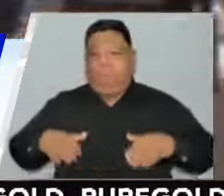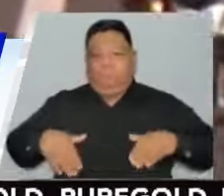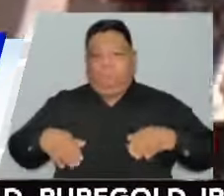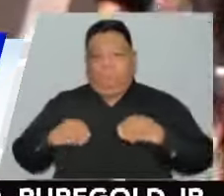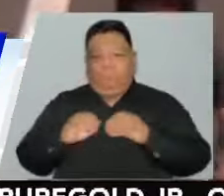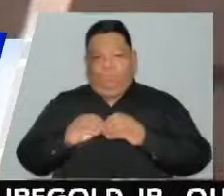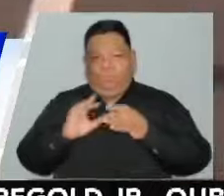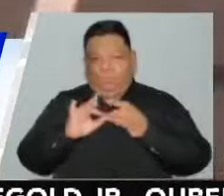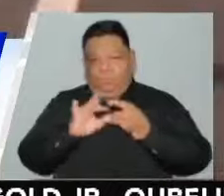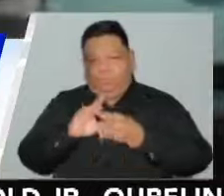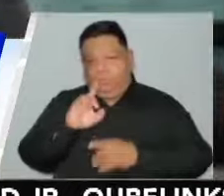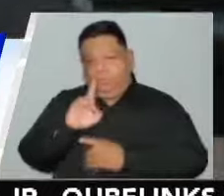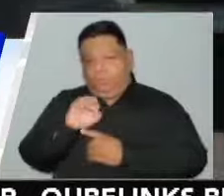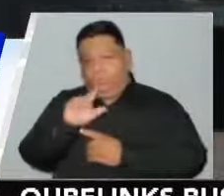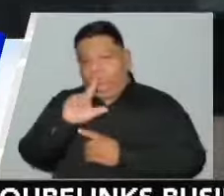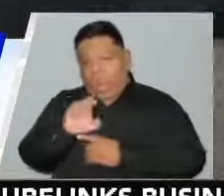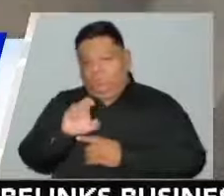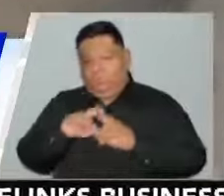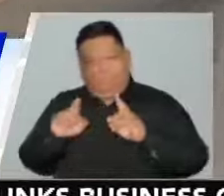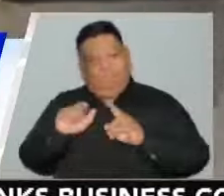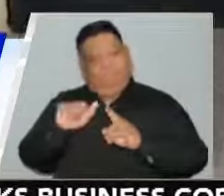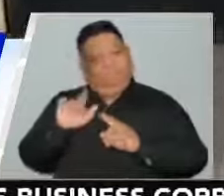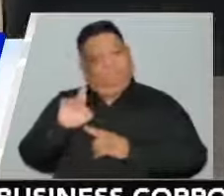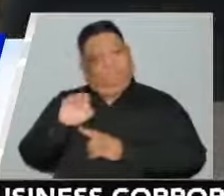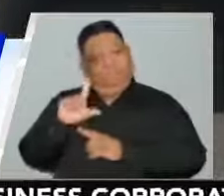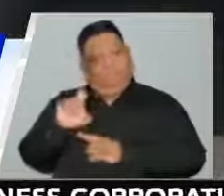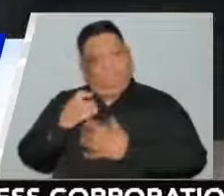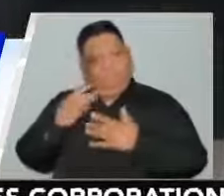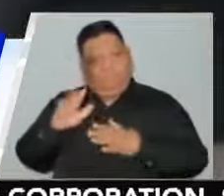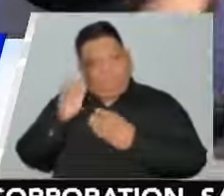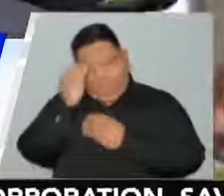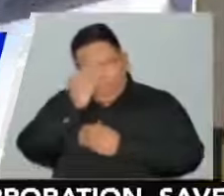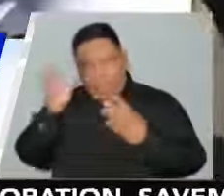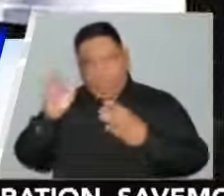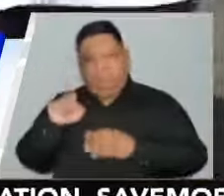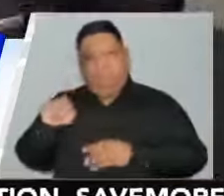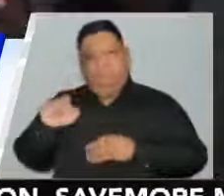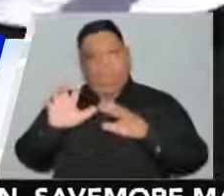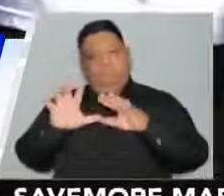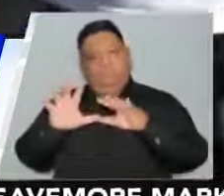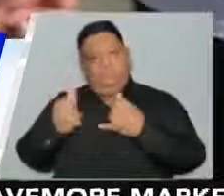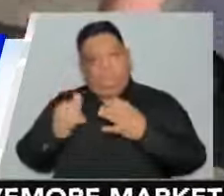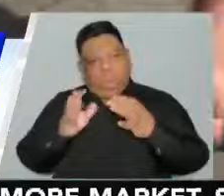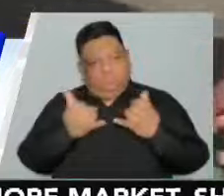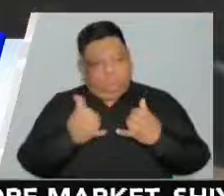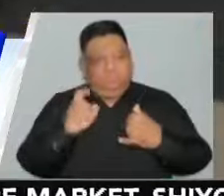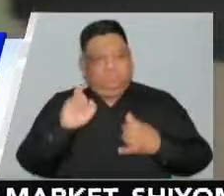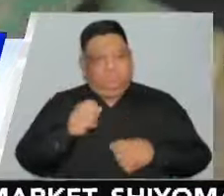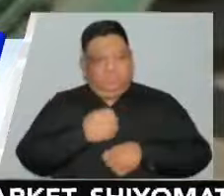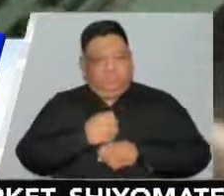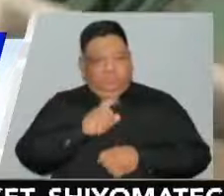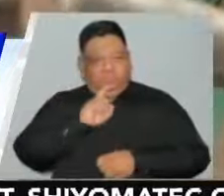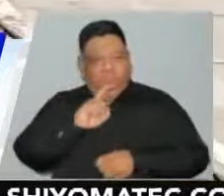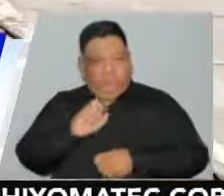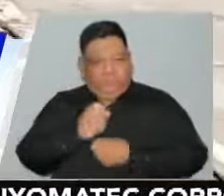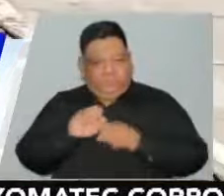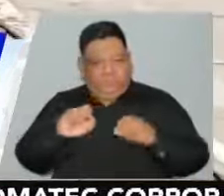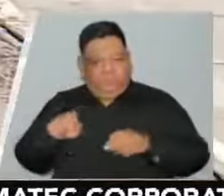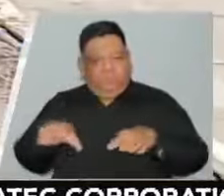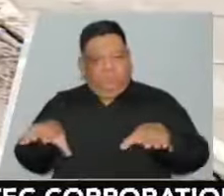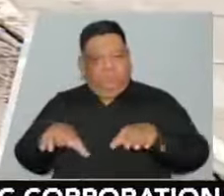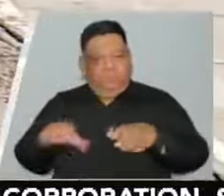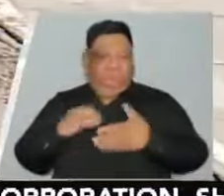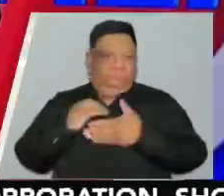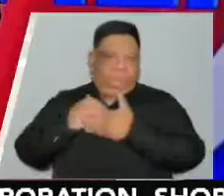may labor advisory na inaatasan ng mga employers na tiyaking ligtas ang kanilang mga manggagawa sa epekto ng sobrang